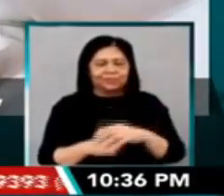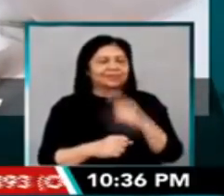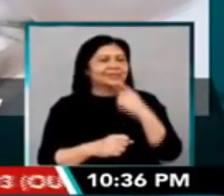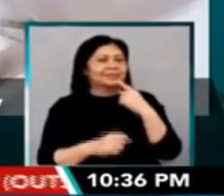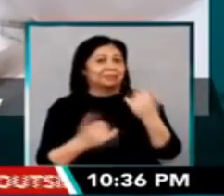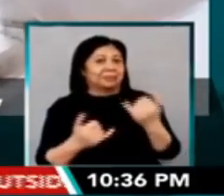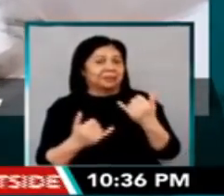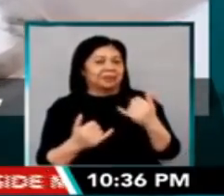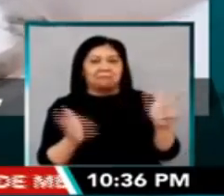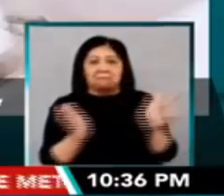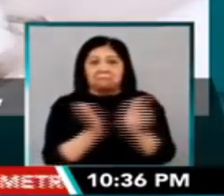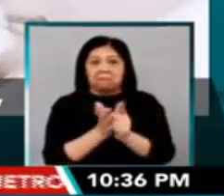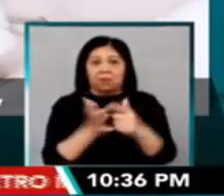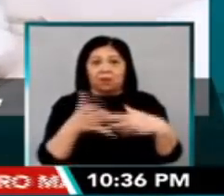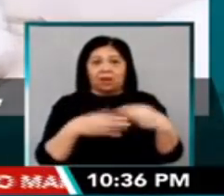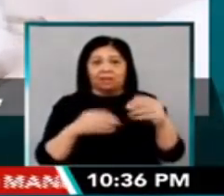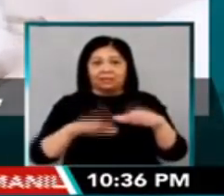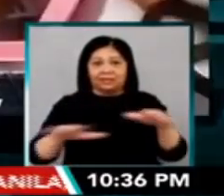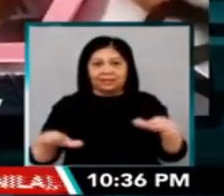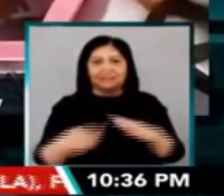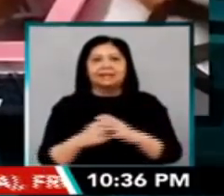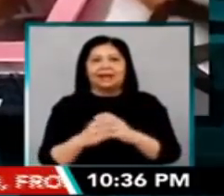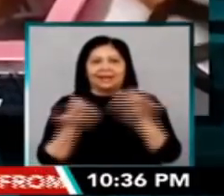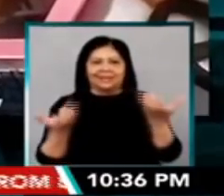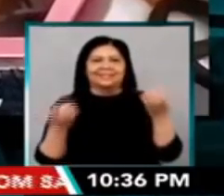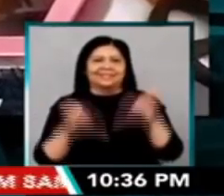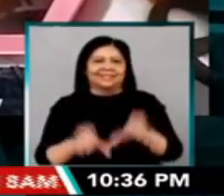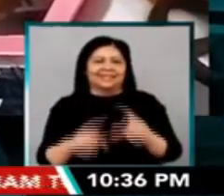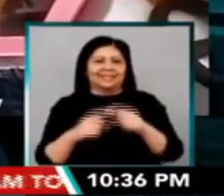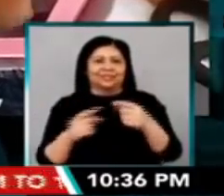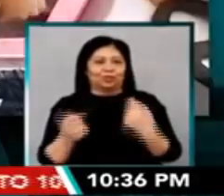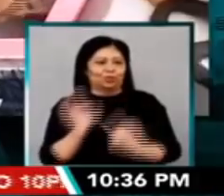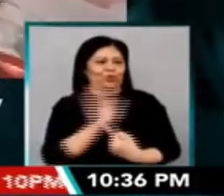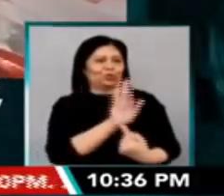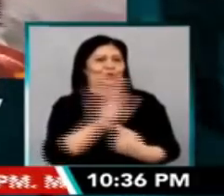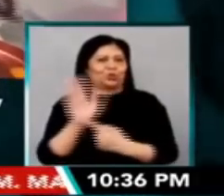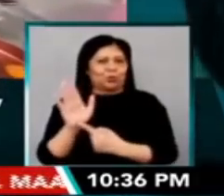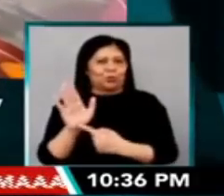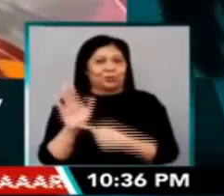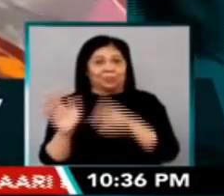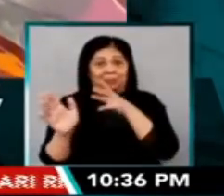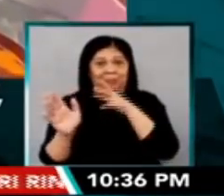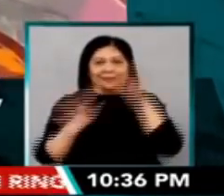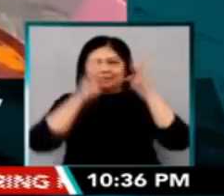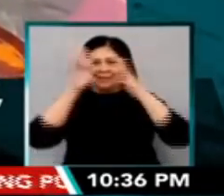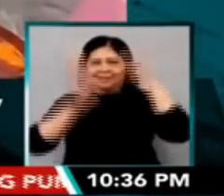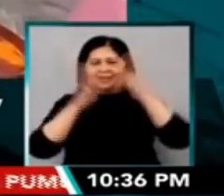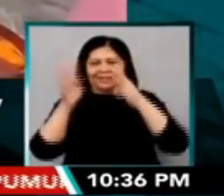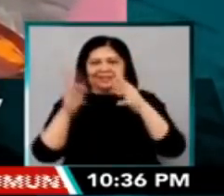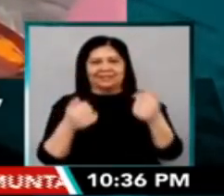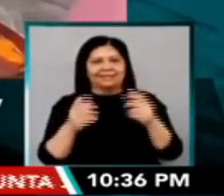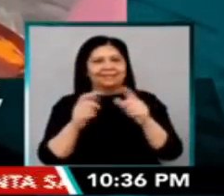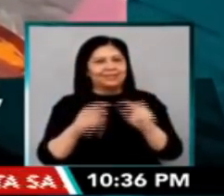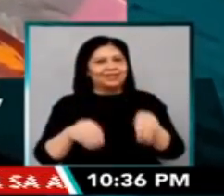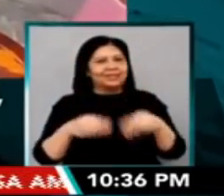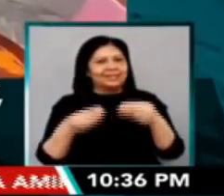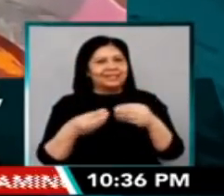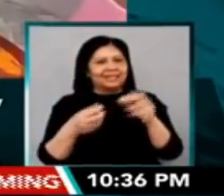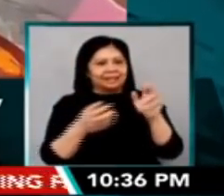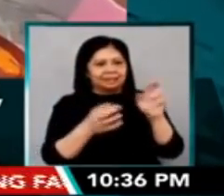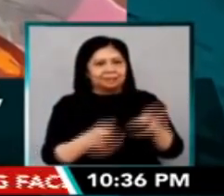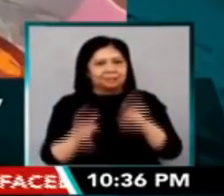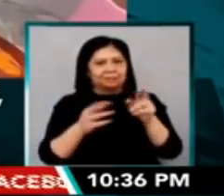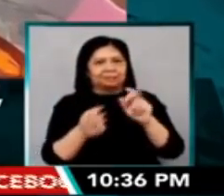ang mga bata. Pagkakataon namang ilabas ang ating pagiging malikhain. Bukod sa nakapag-repurpose sila ng mga